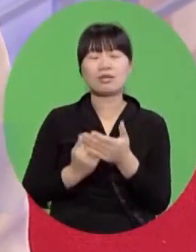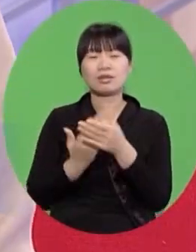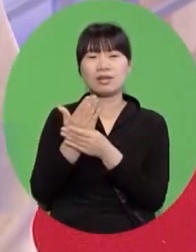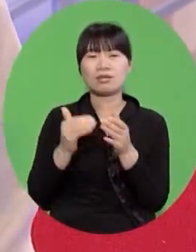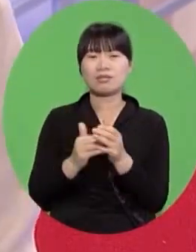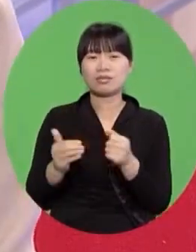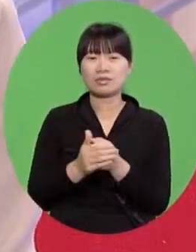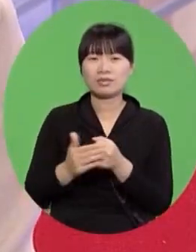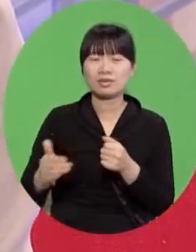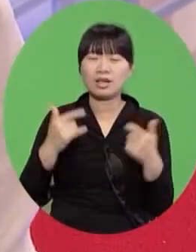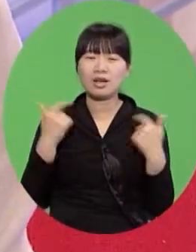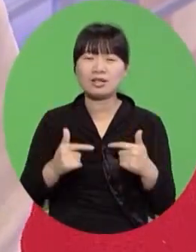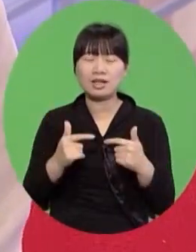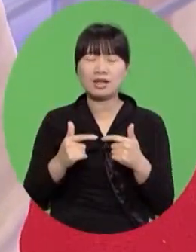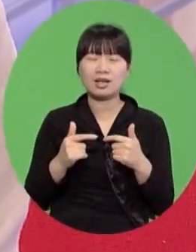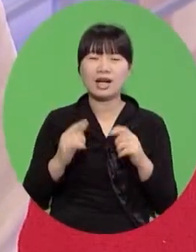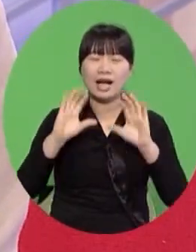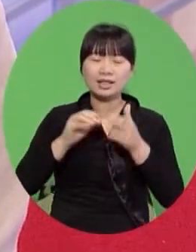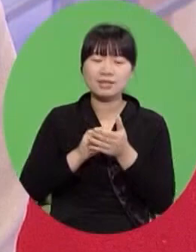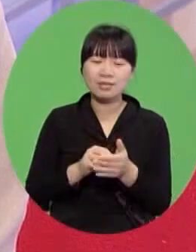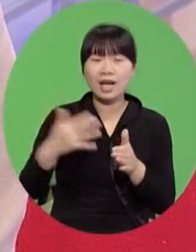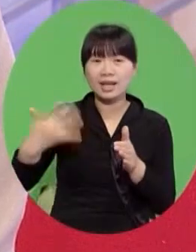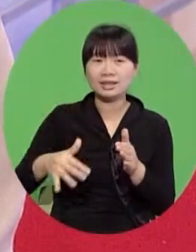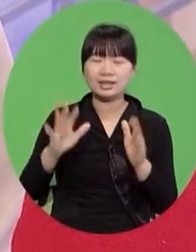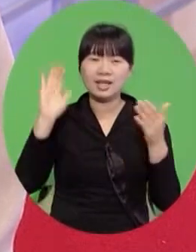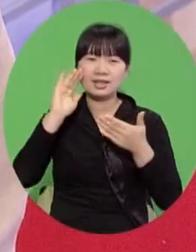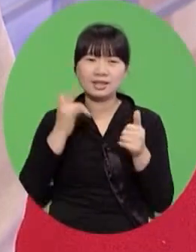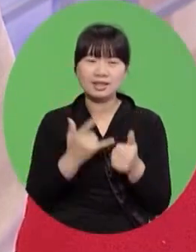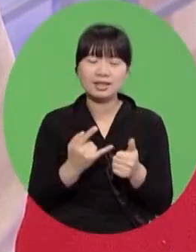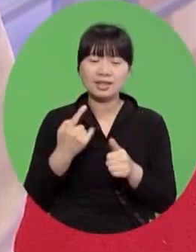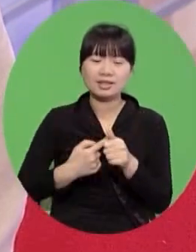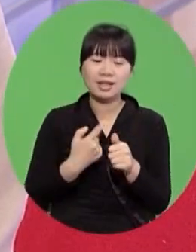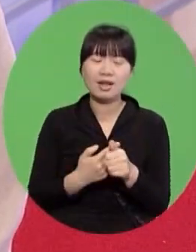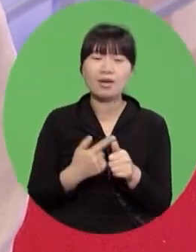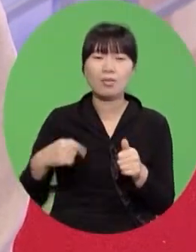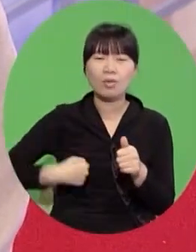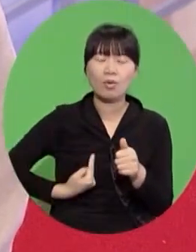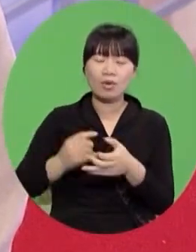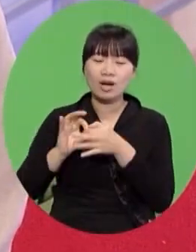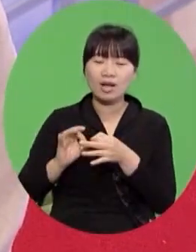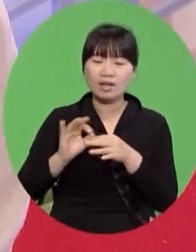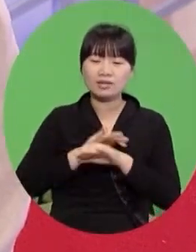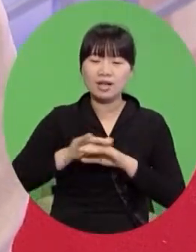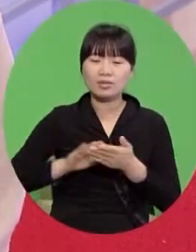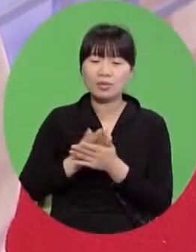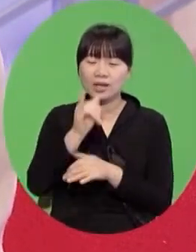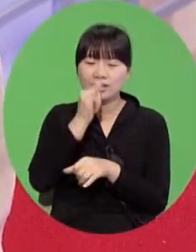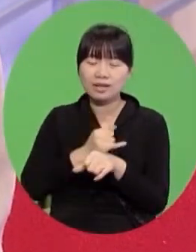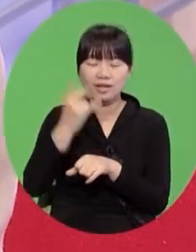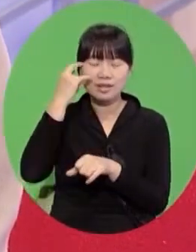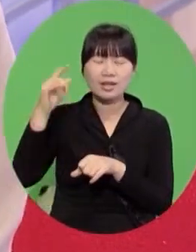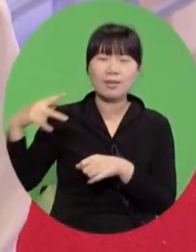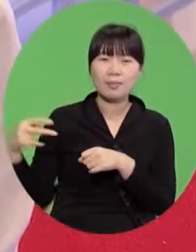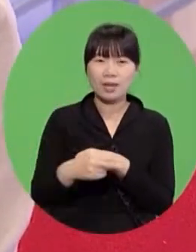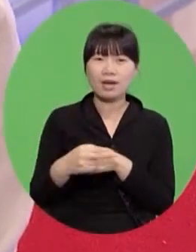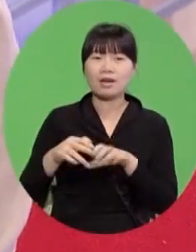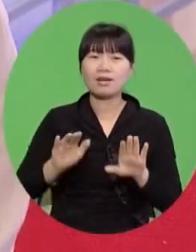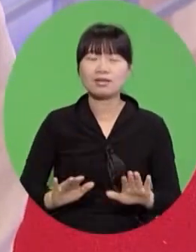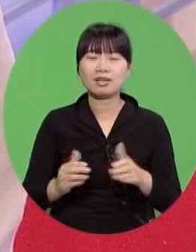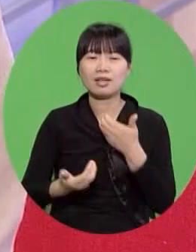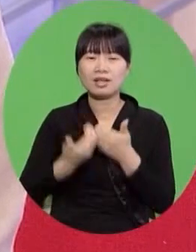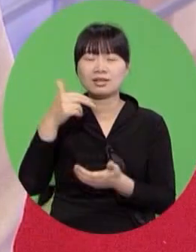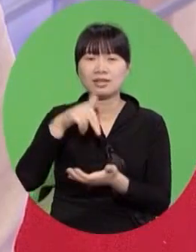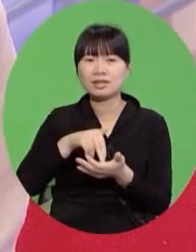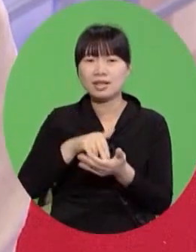생기기 때문에 항상 미취학 아동의 경우에는 그냥 애들은 본능적으로 지들끼리 잘 놀 거야라는 생각을 버리시고